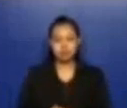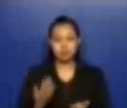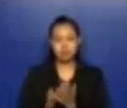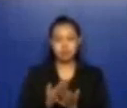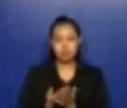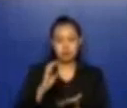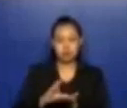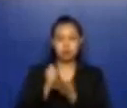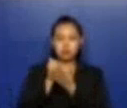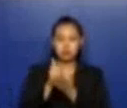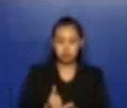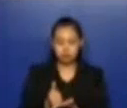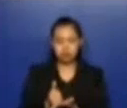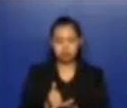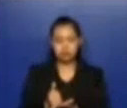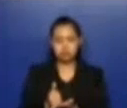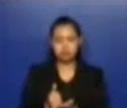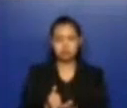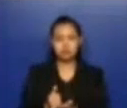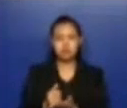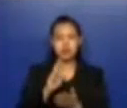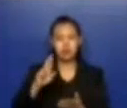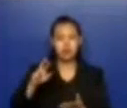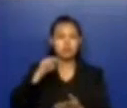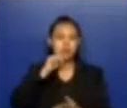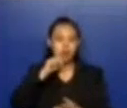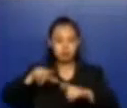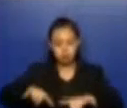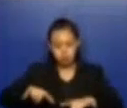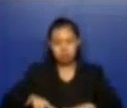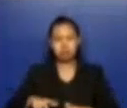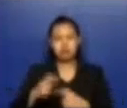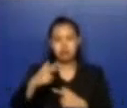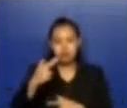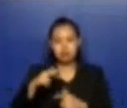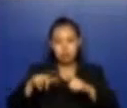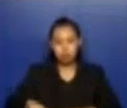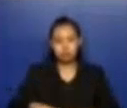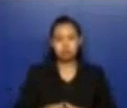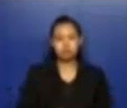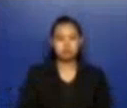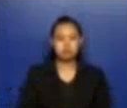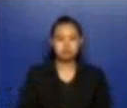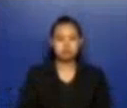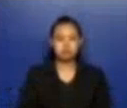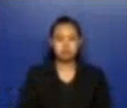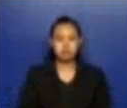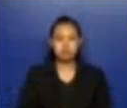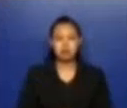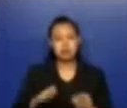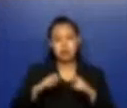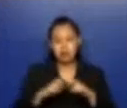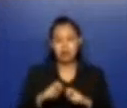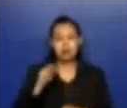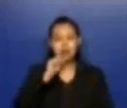มาณอุดหนุนเฉพาะกิจส่วนของประปาหมู่บ้านลดลงครับทั้งที่ปัญหาเรื่องของภัยแล้ง